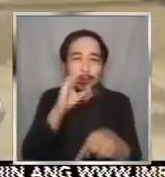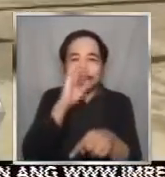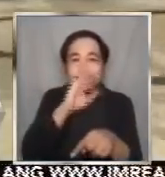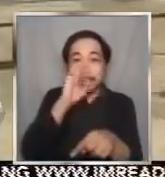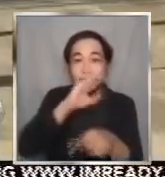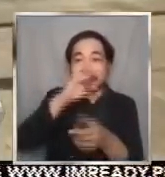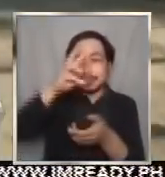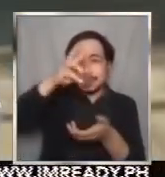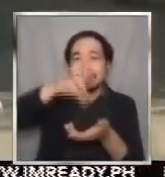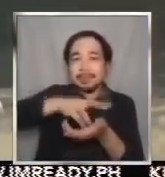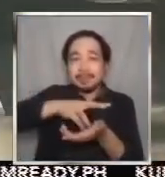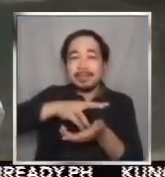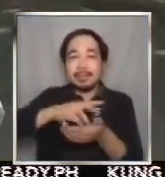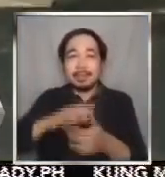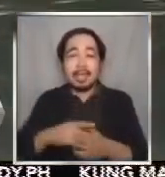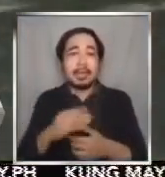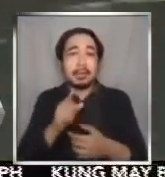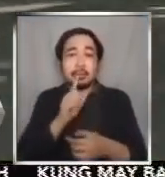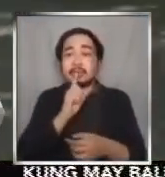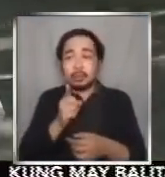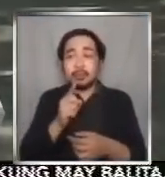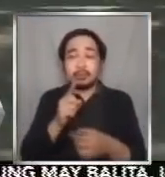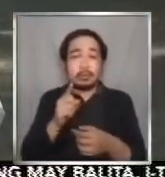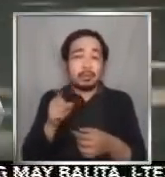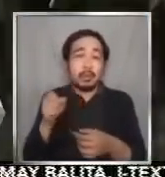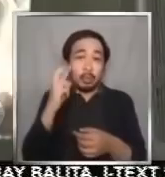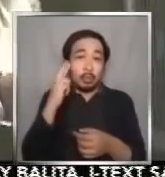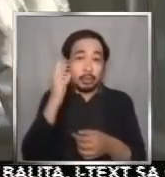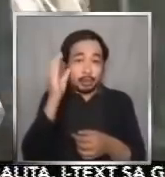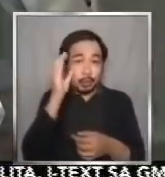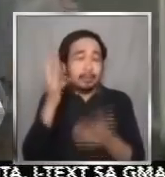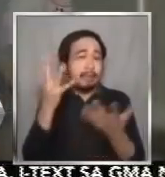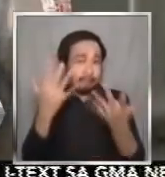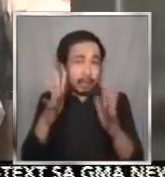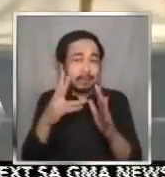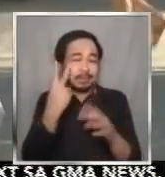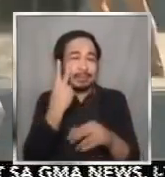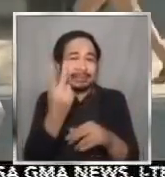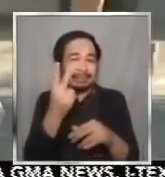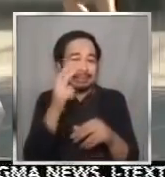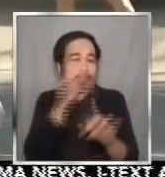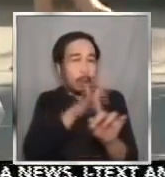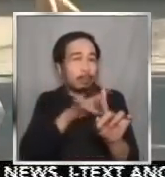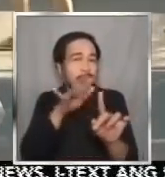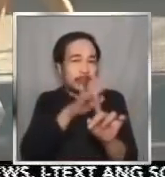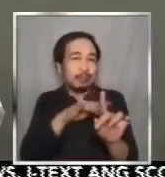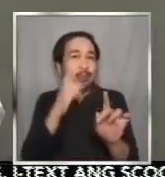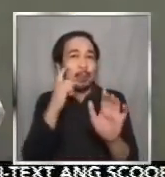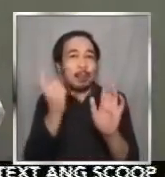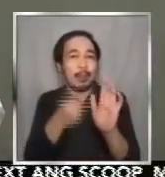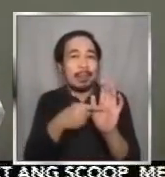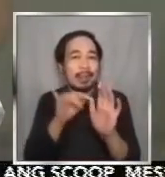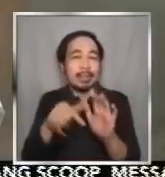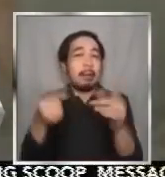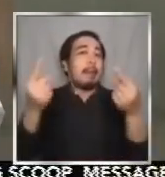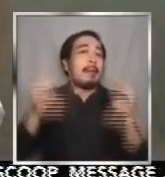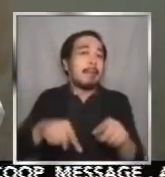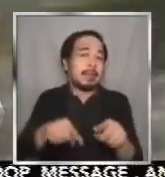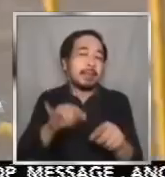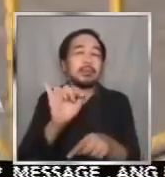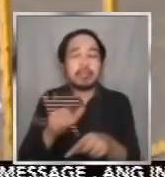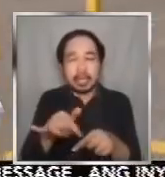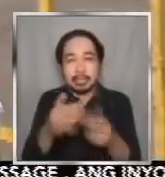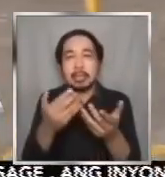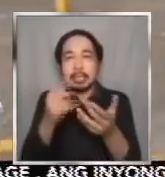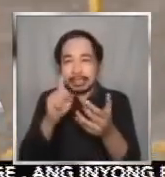sure nakita yan at naobserbahan ni Secretary Simato at iyan ang ilan lamang sa mga kailangan nilang